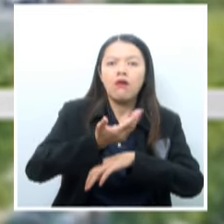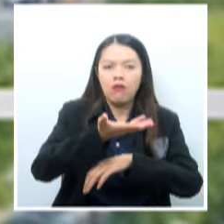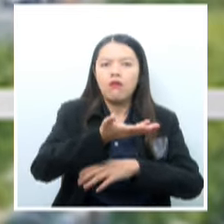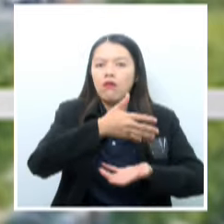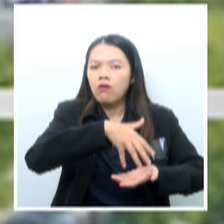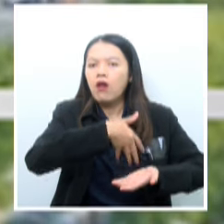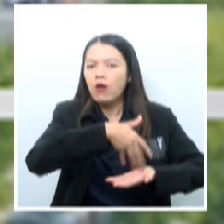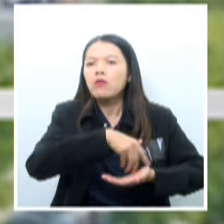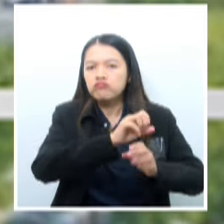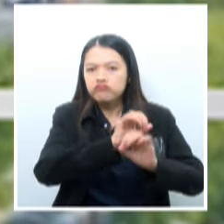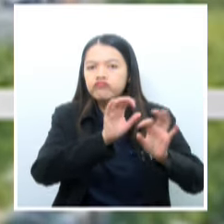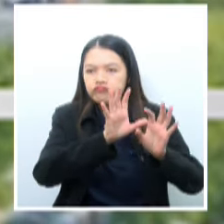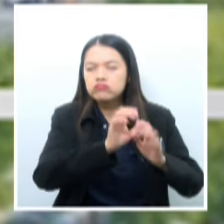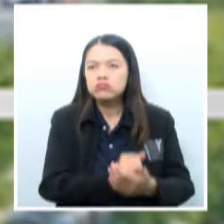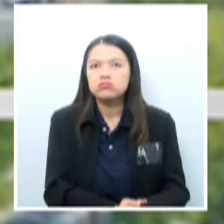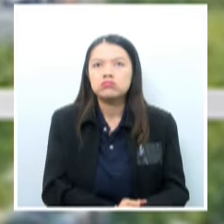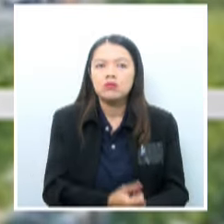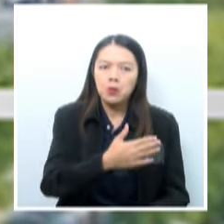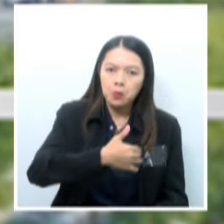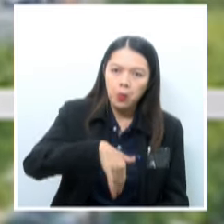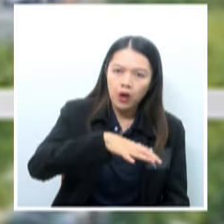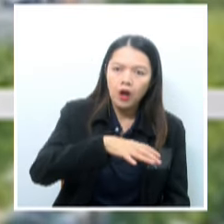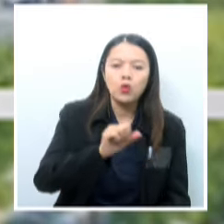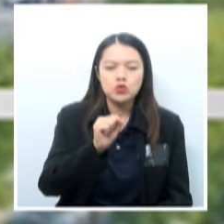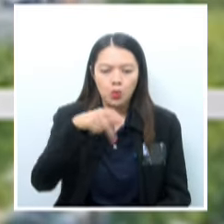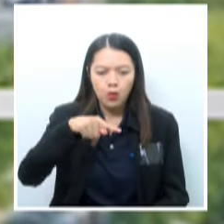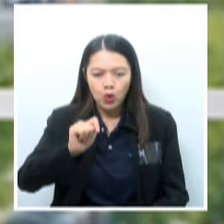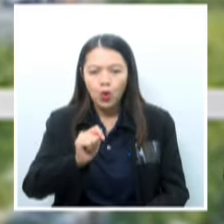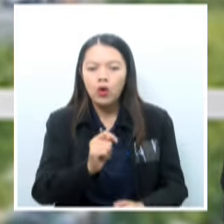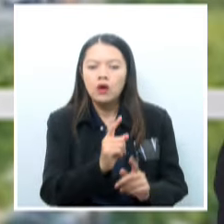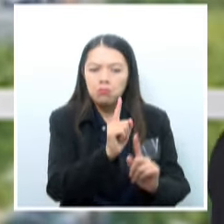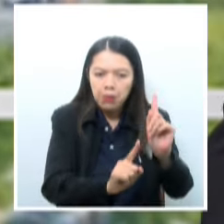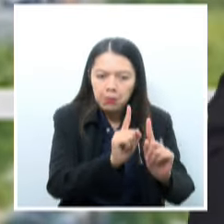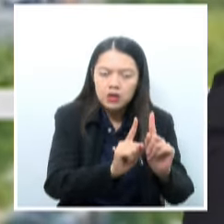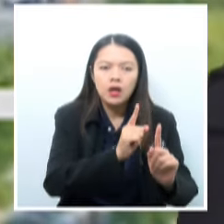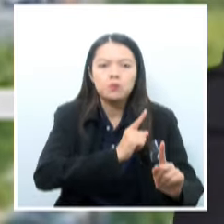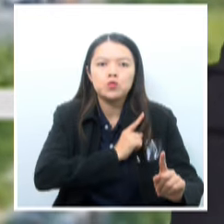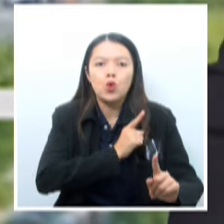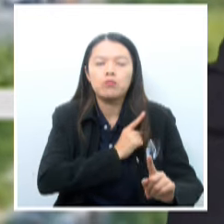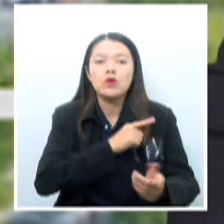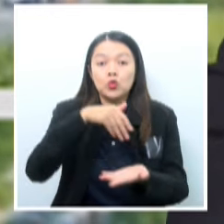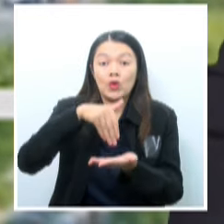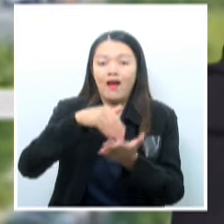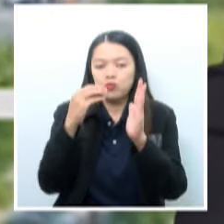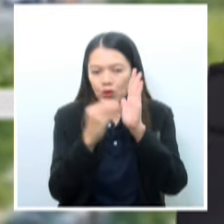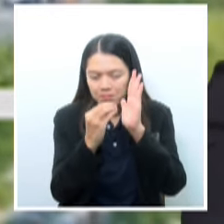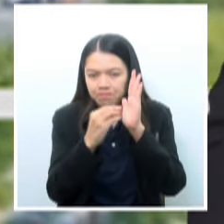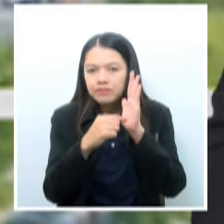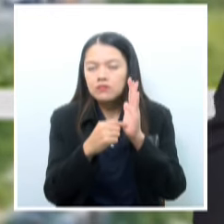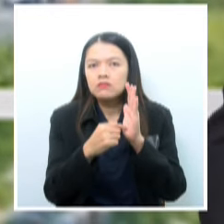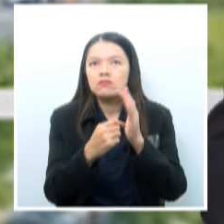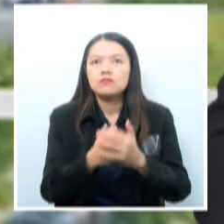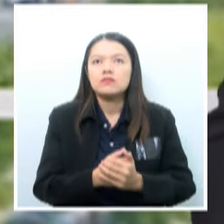ได้มีความชัดเจนนะคะทั้งกับพวกเราทั้งในส่วนของสำนักติดตามที่เป็นผู้รับผิดชอบดำเนินการในส่วนกลางด้วยนะคะแล้วในเขตพื้น